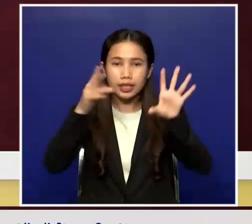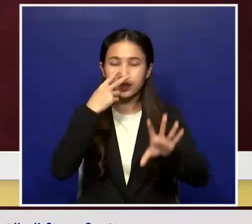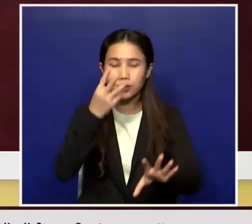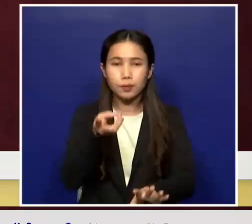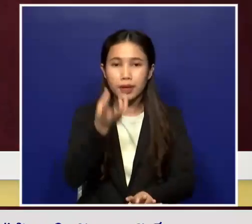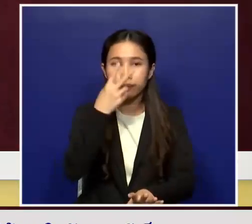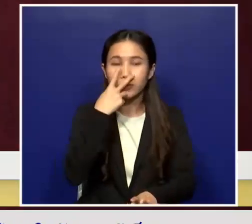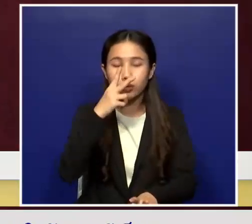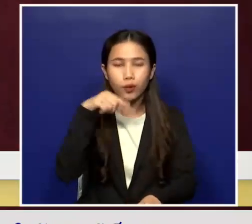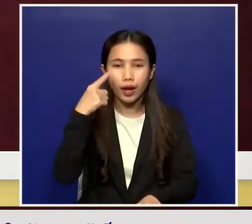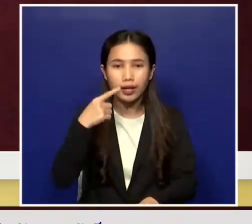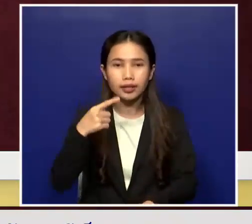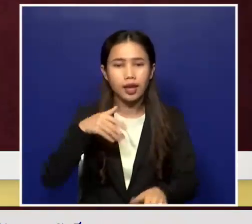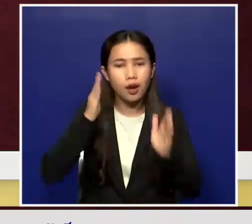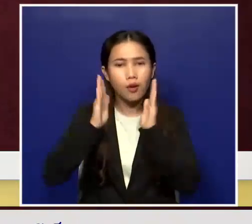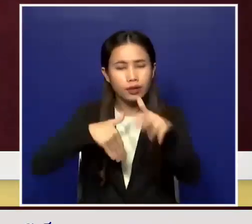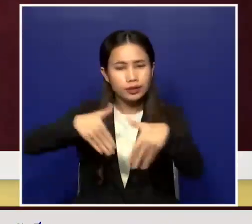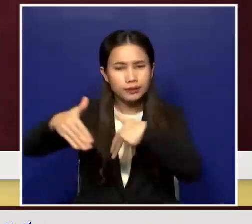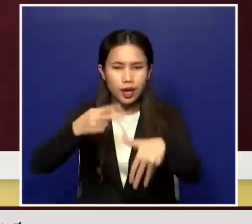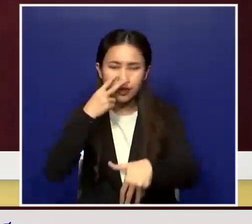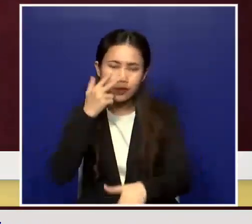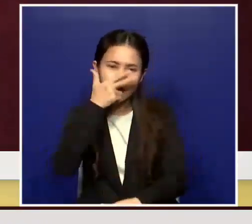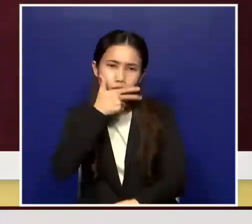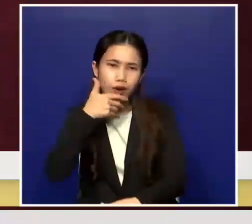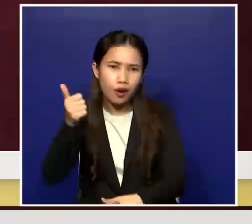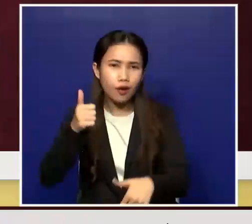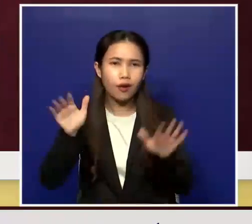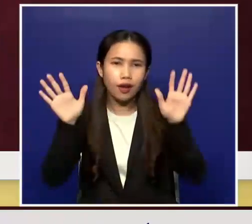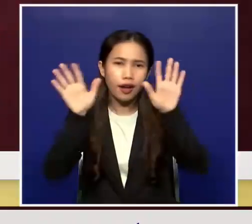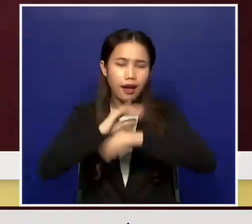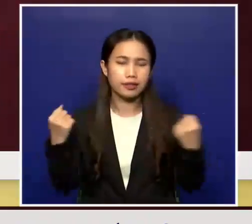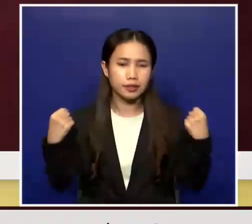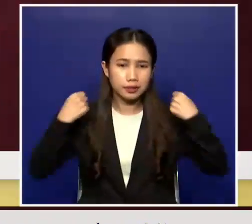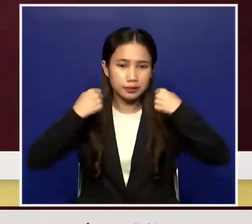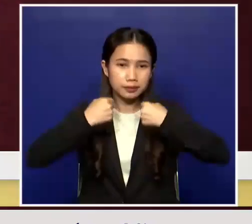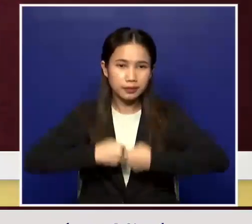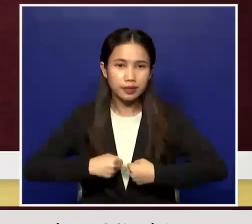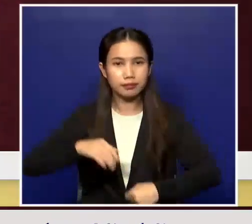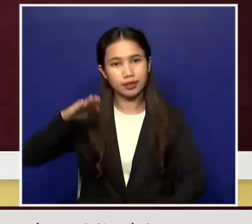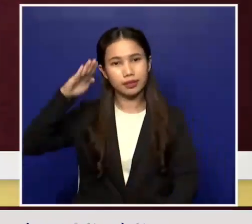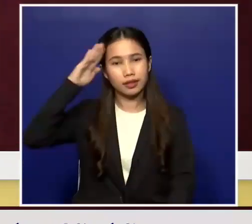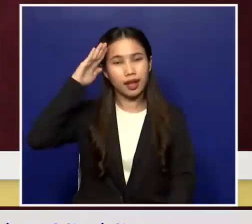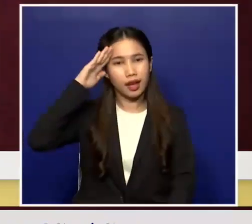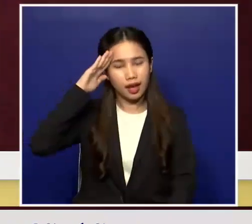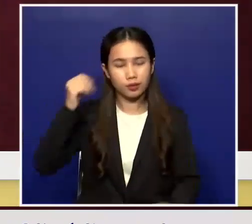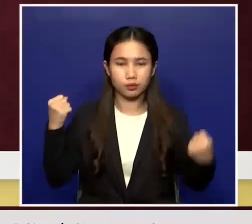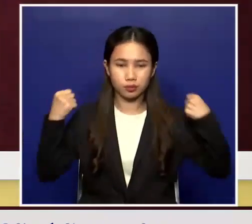หน่อยชาวบ้านจะได้รู้ว่าคนนี้หล่อมากใส่เสื้อคล้ายๆกับโอ้โหเป็นเสื้อทหารนะอย่างหนาเลยกันหนาว